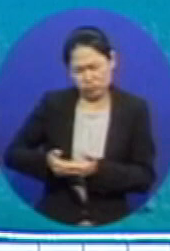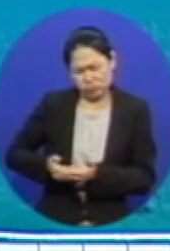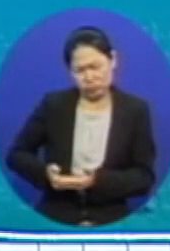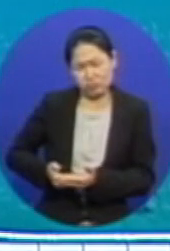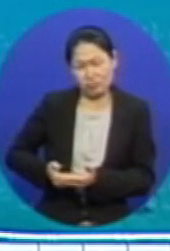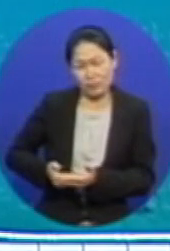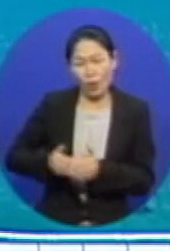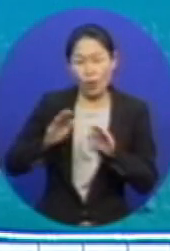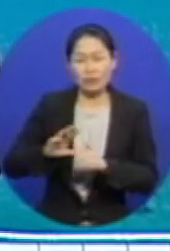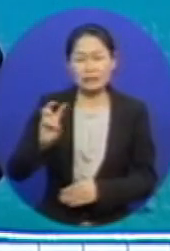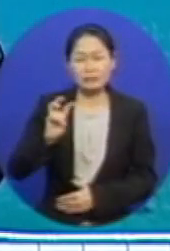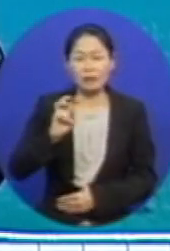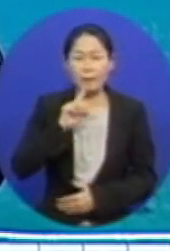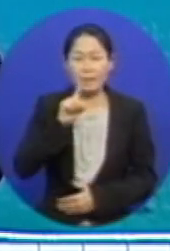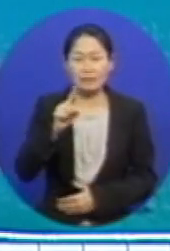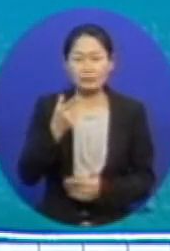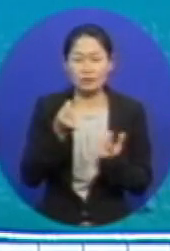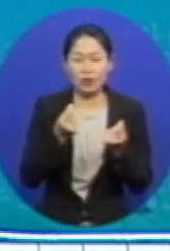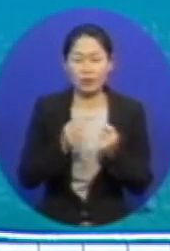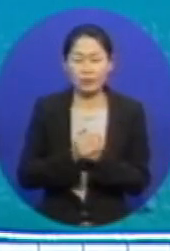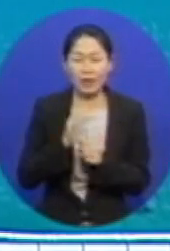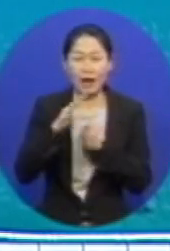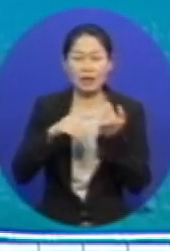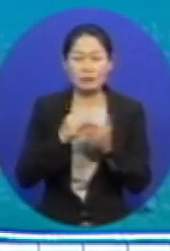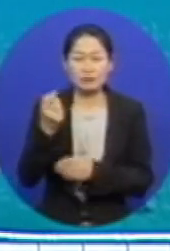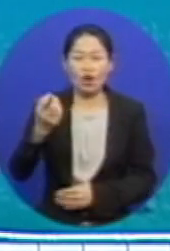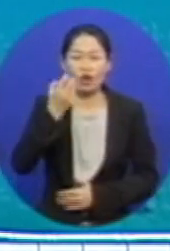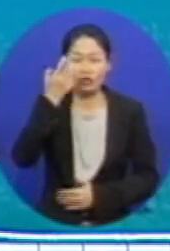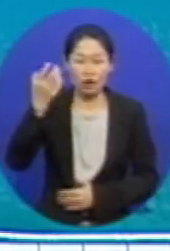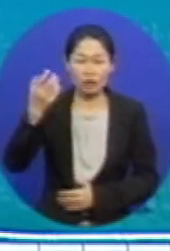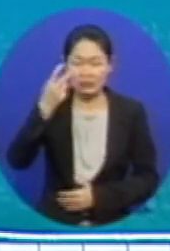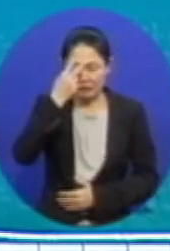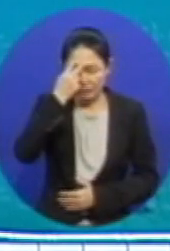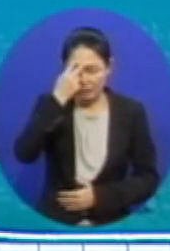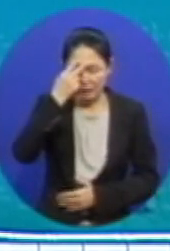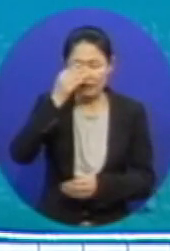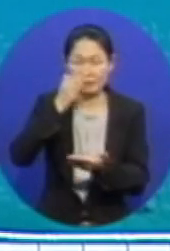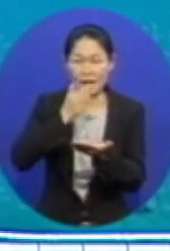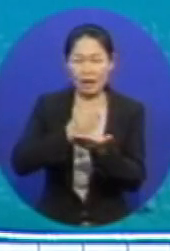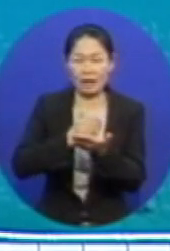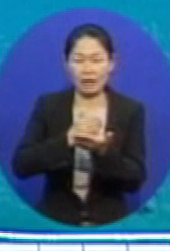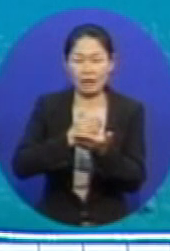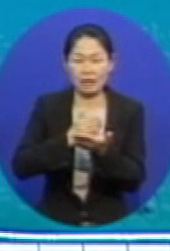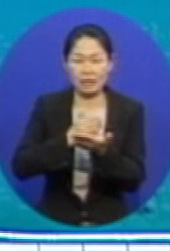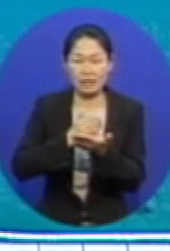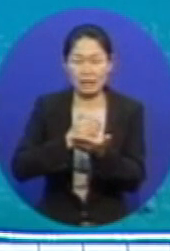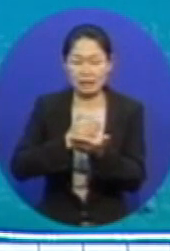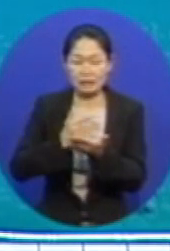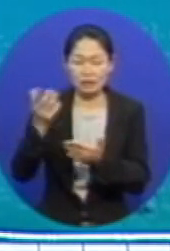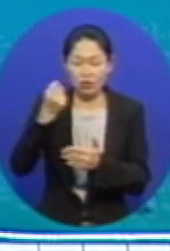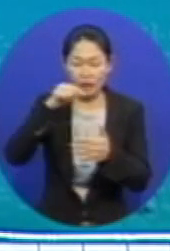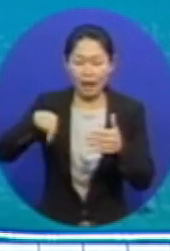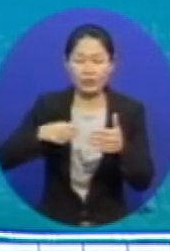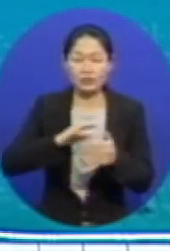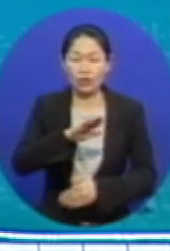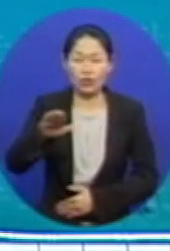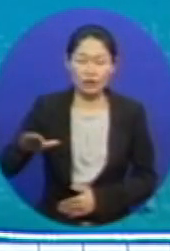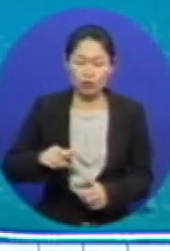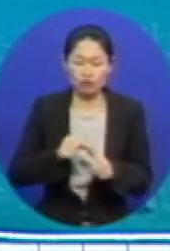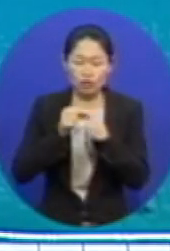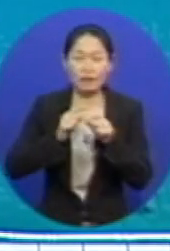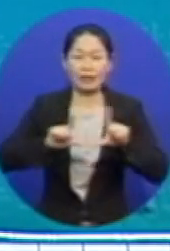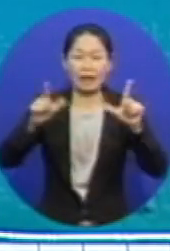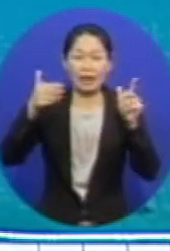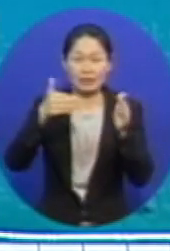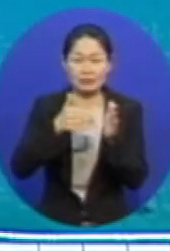오늘 30절 말씀 해 보면 하나님의 성령을 근심하게 하지 말라 그 안에서 너희가 구원의 날까지